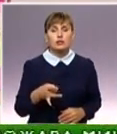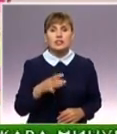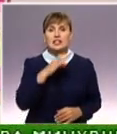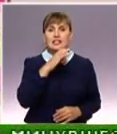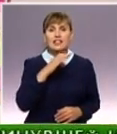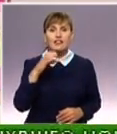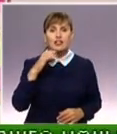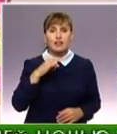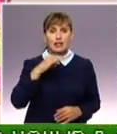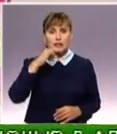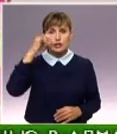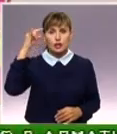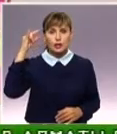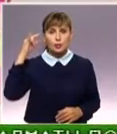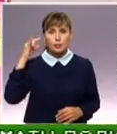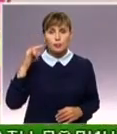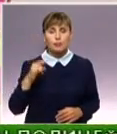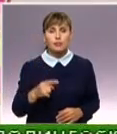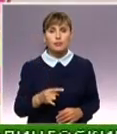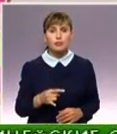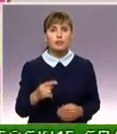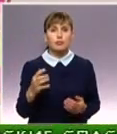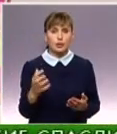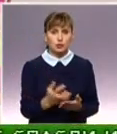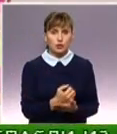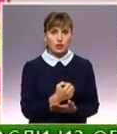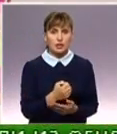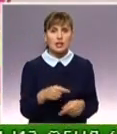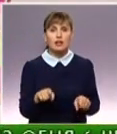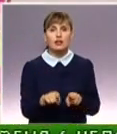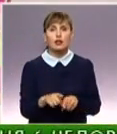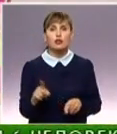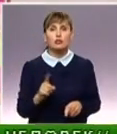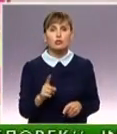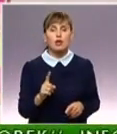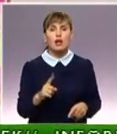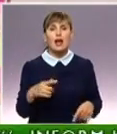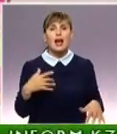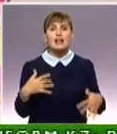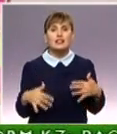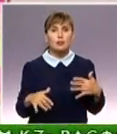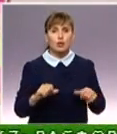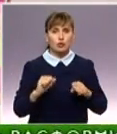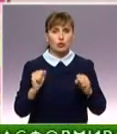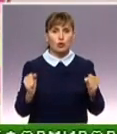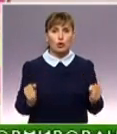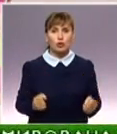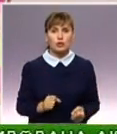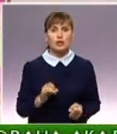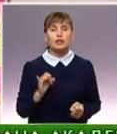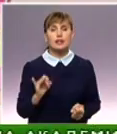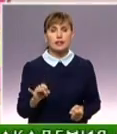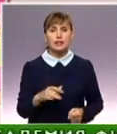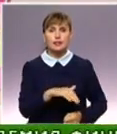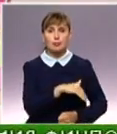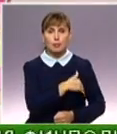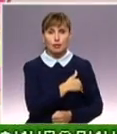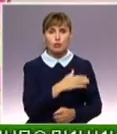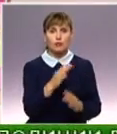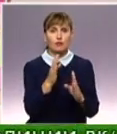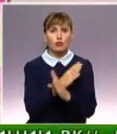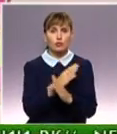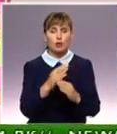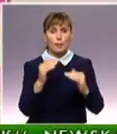северного Казахстана, обусловливала ослаблению холода, и температура